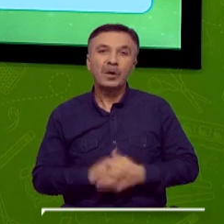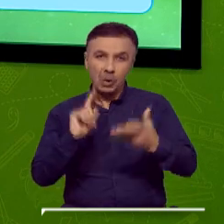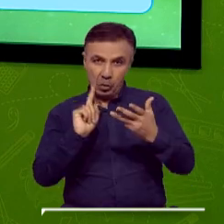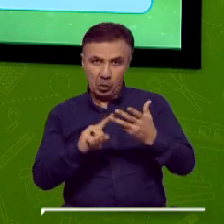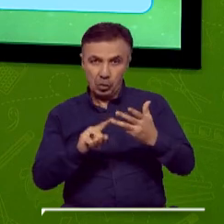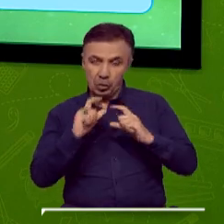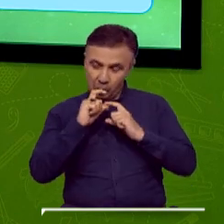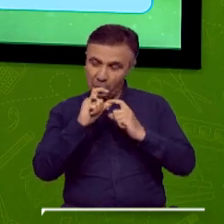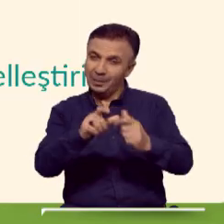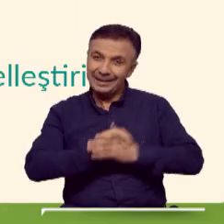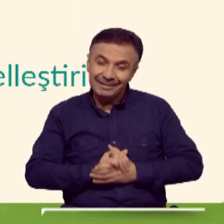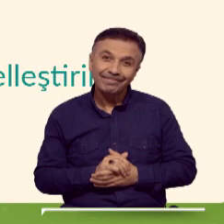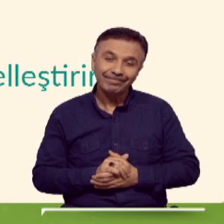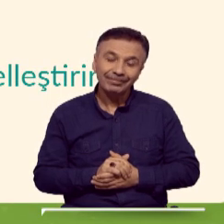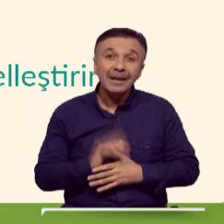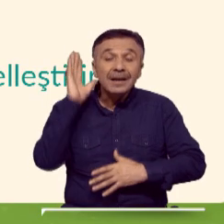ise